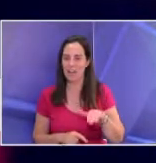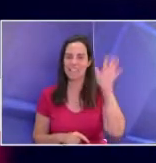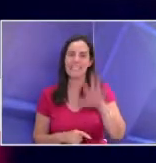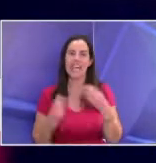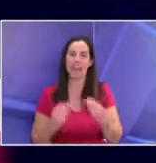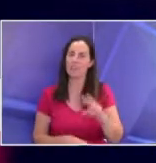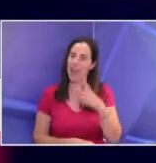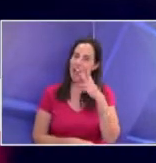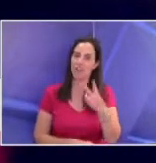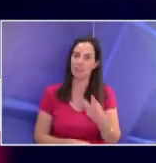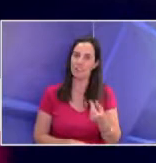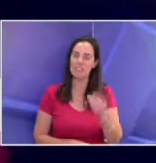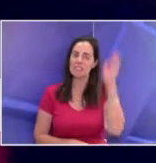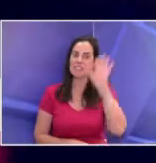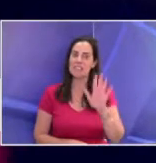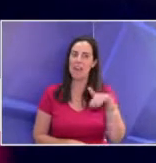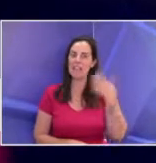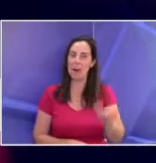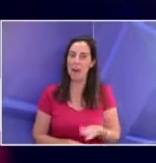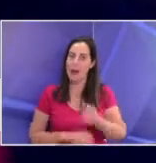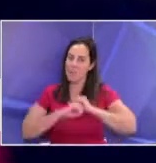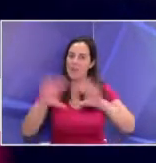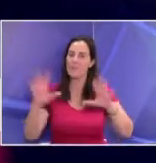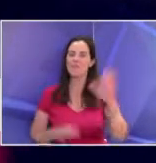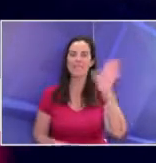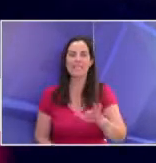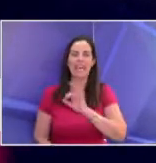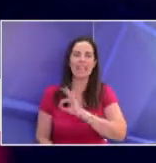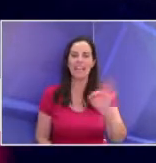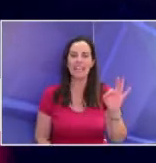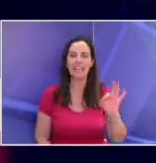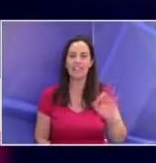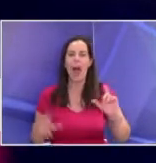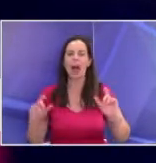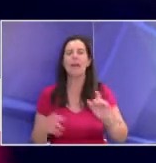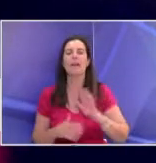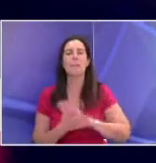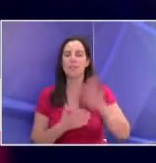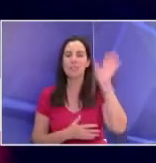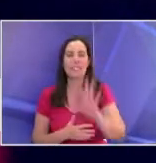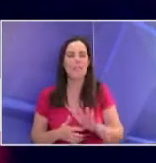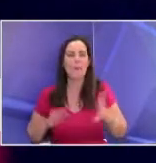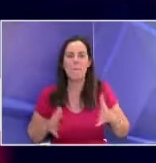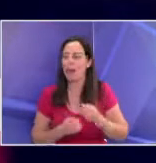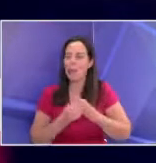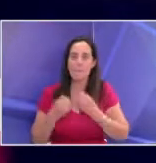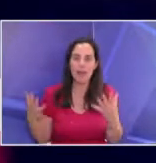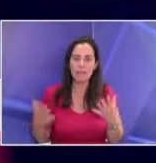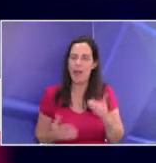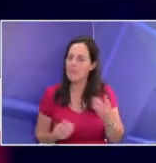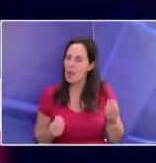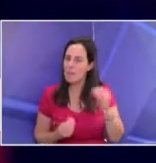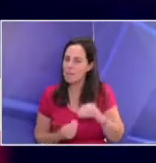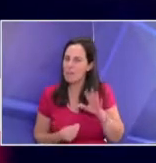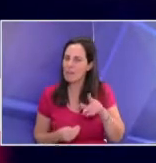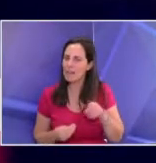מה להגיד, אפשר לראות... כן, זה הסרט הבא בבתי קולנוע בסעודיה, המסור 3. זה פשוט סרט אימה מדהים. אבל מעבר